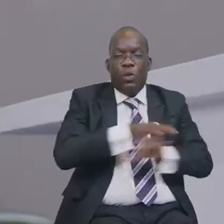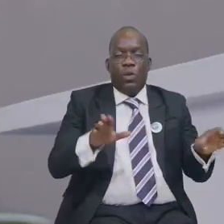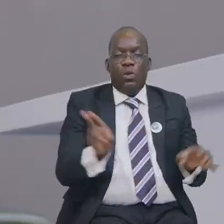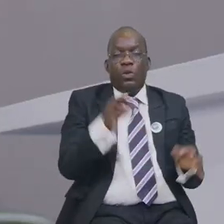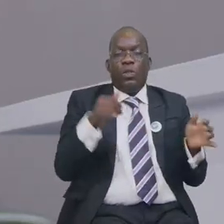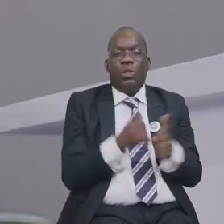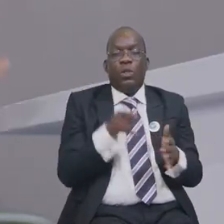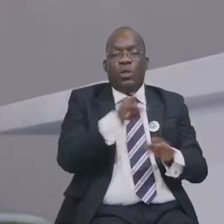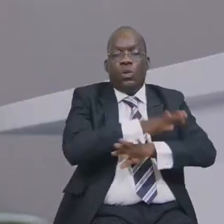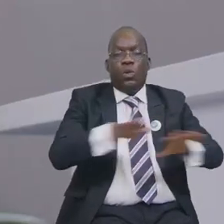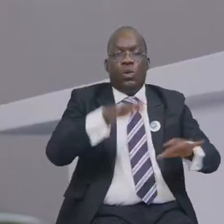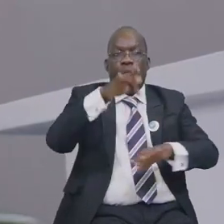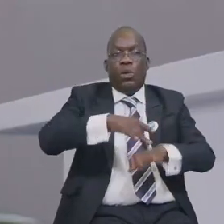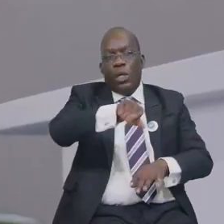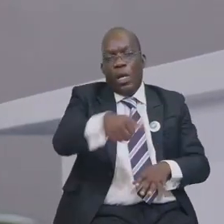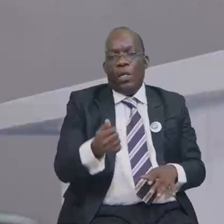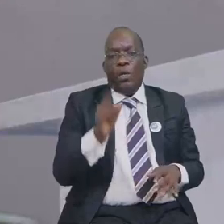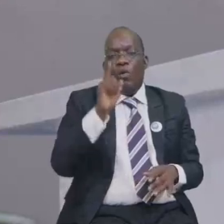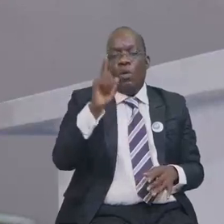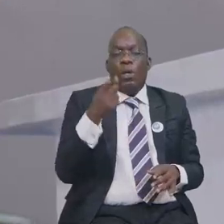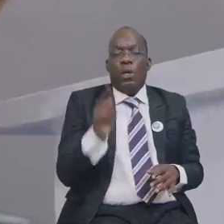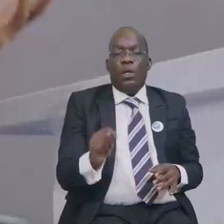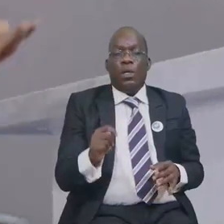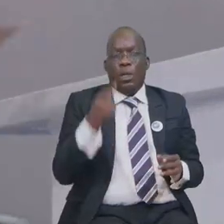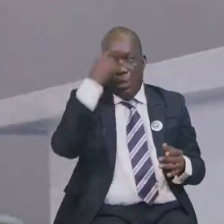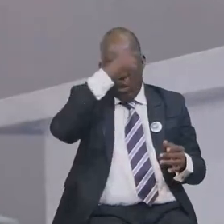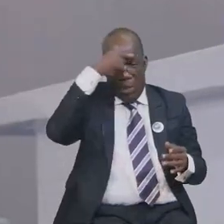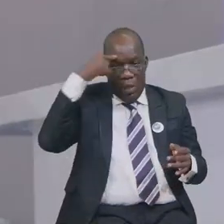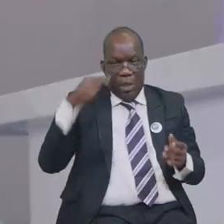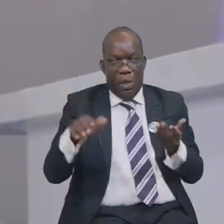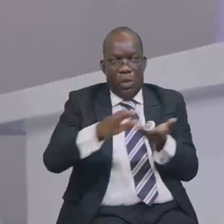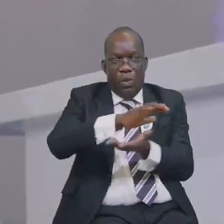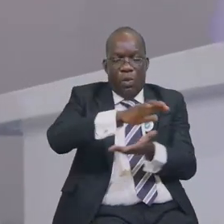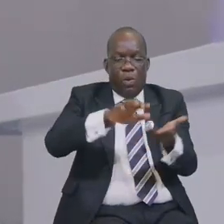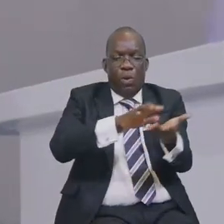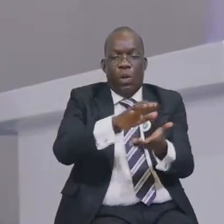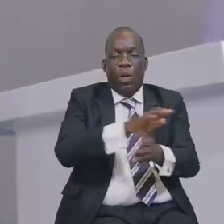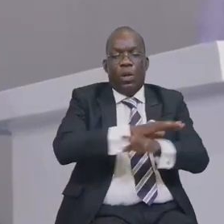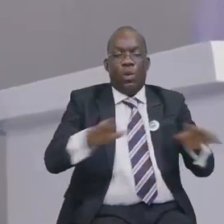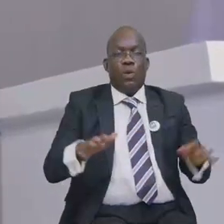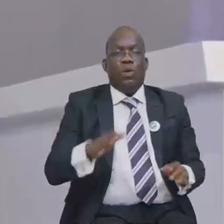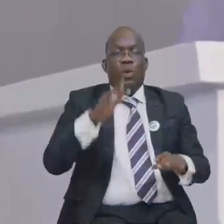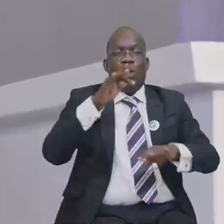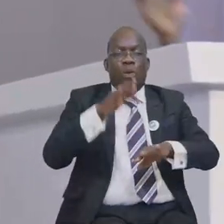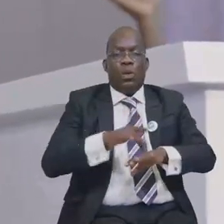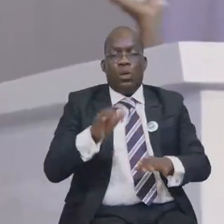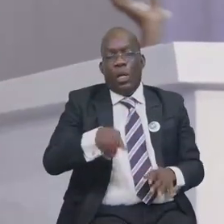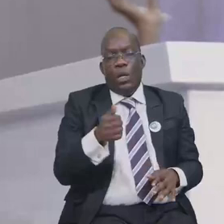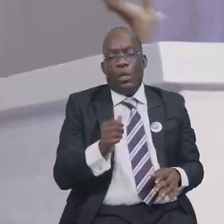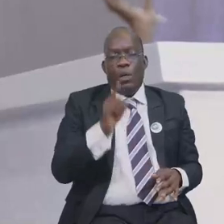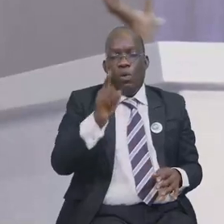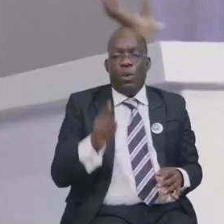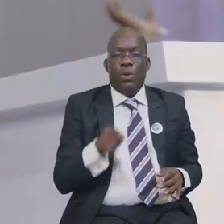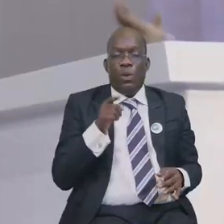Tu ne touches personne. Ton ombre ne touche personne. Tu ne Tu ne parles à aucun défi de